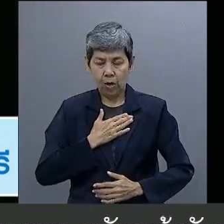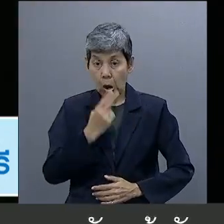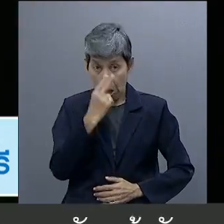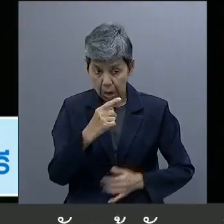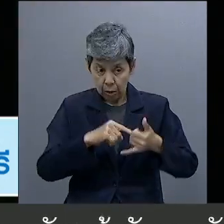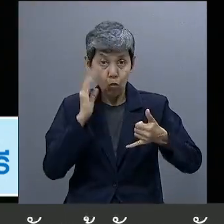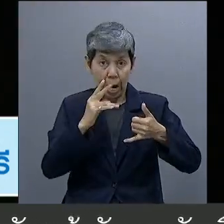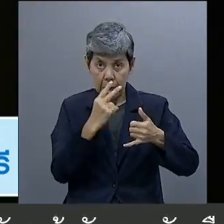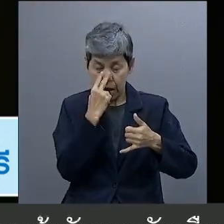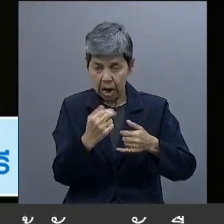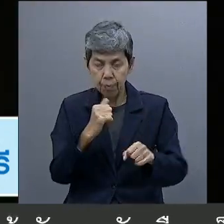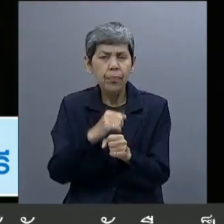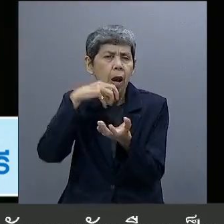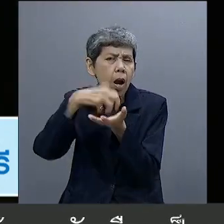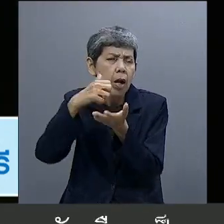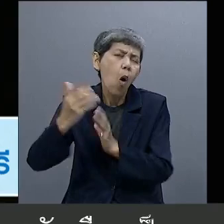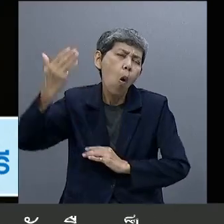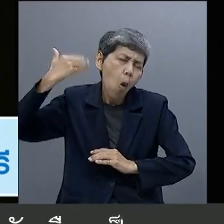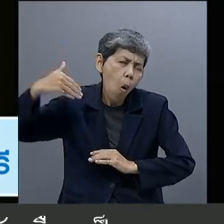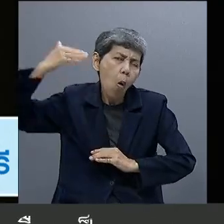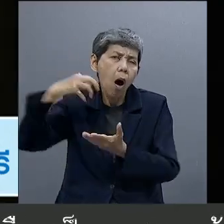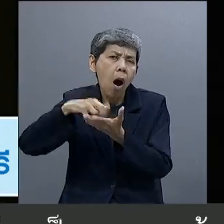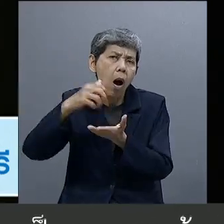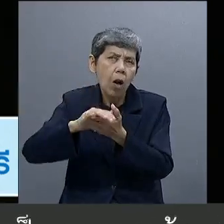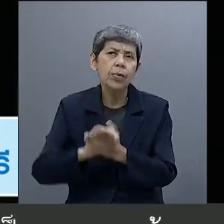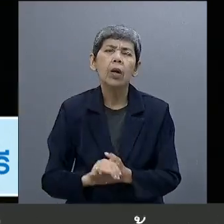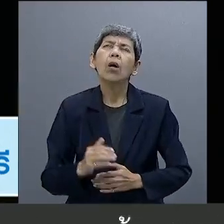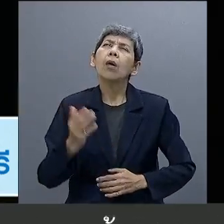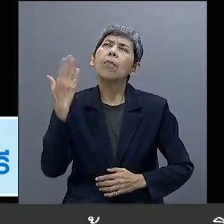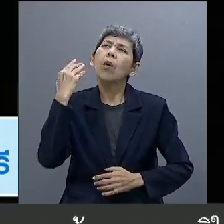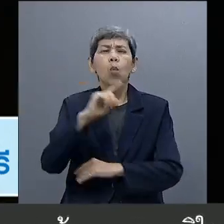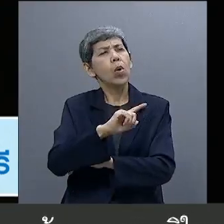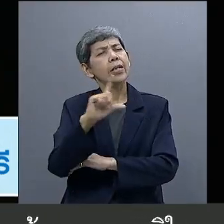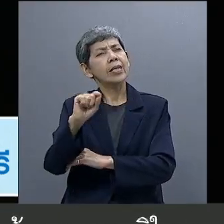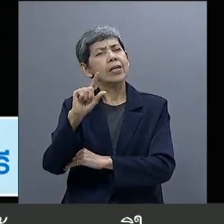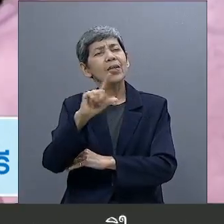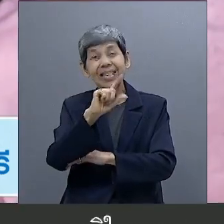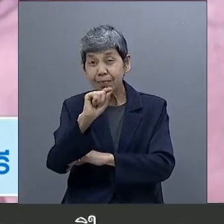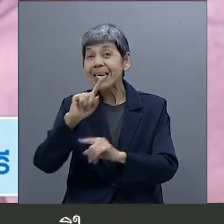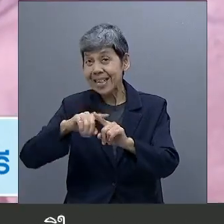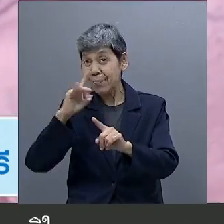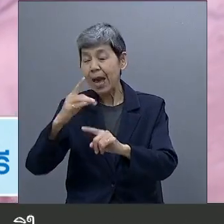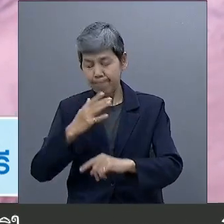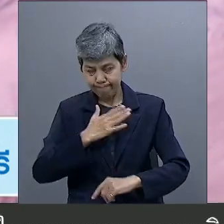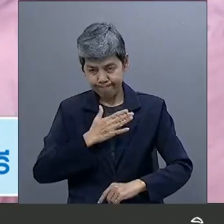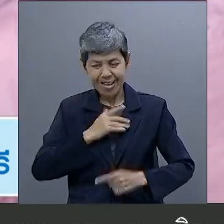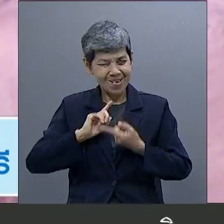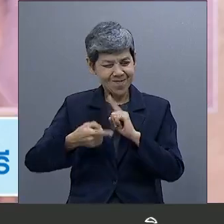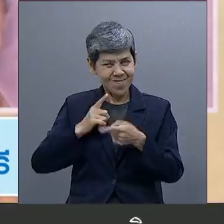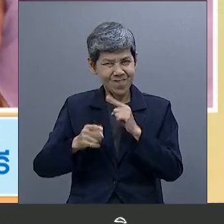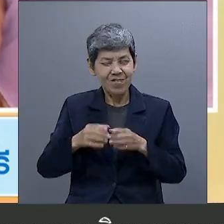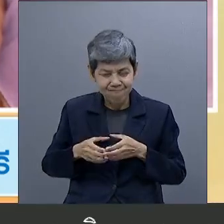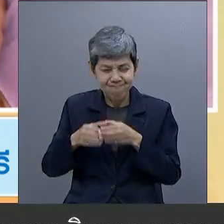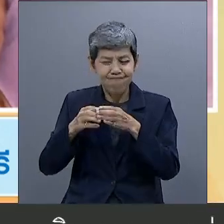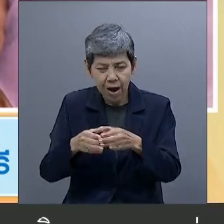จอกับจระเข้เล่าย้อนเหตุการณ์ไปบอกว่าคืนวันที่20สิงหาคมที่ผ่านมาคุณไพศาลกับเพื่อนๆ เนี่ยก็ไปห